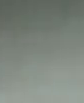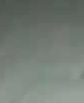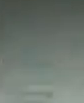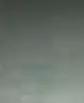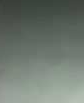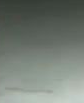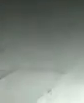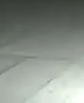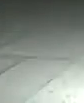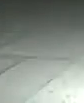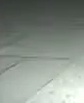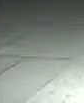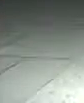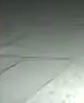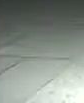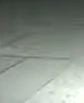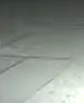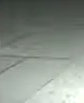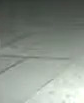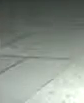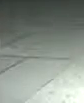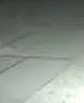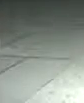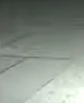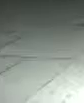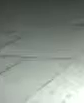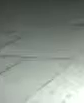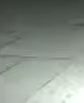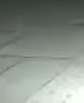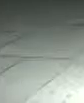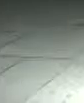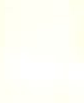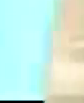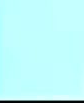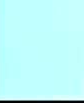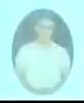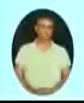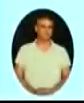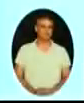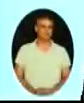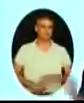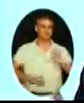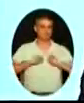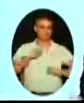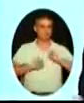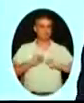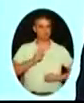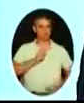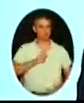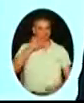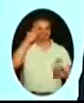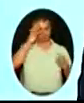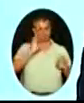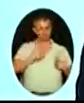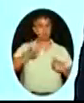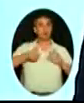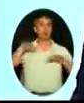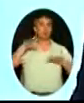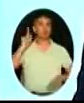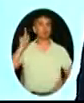No. התנהגותו הבלתי ראויה בעליל של